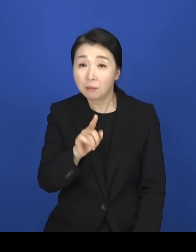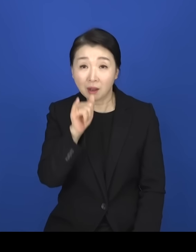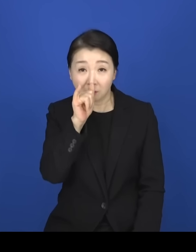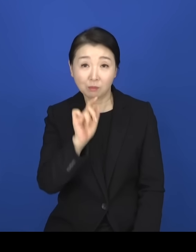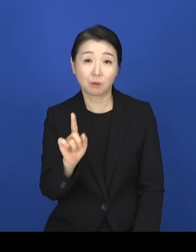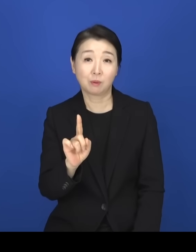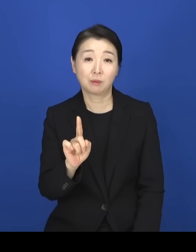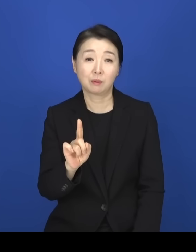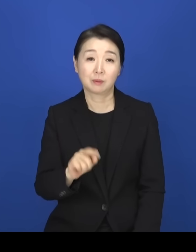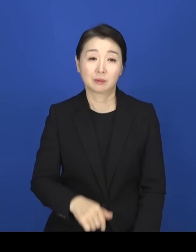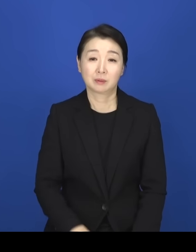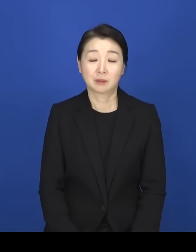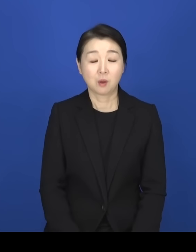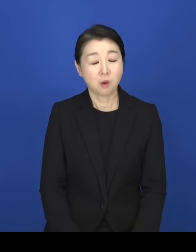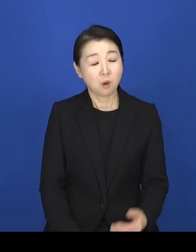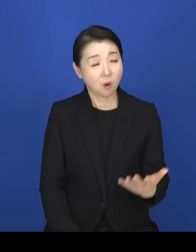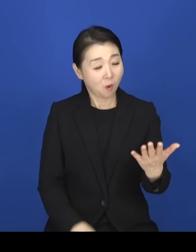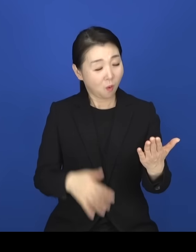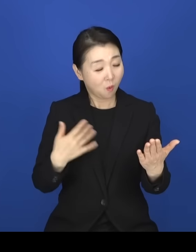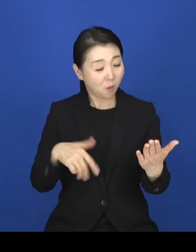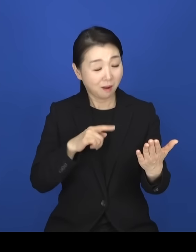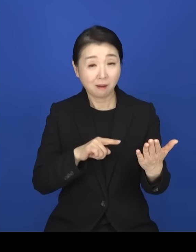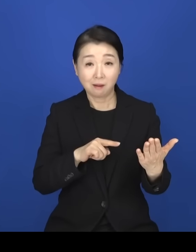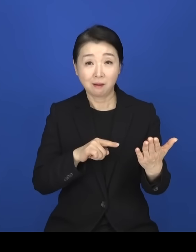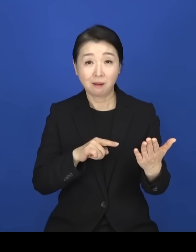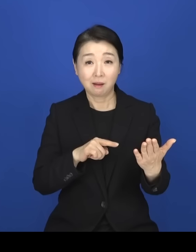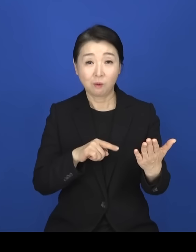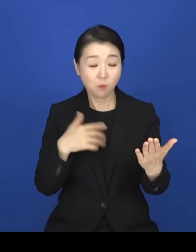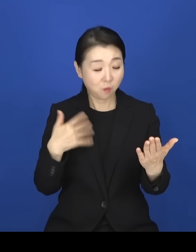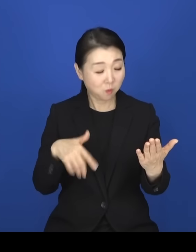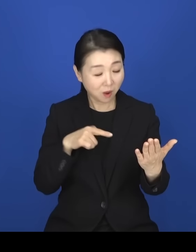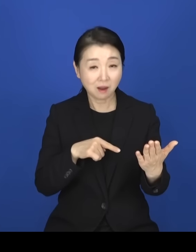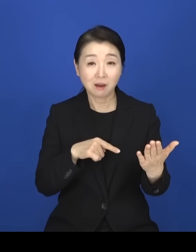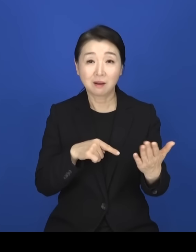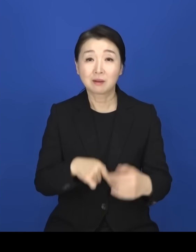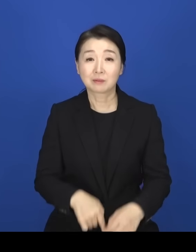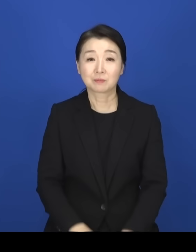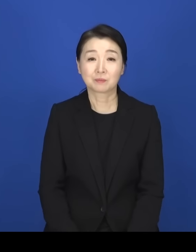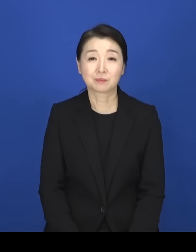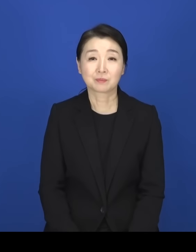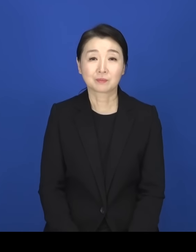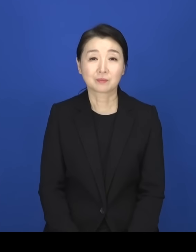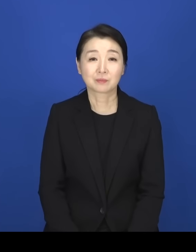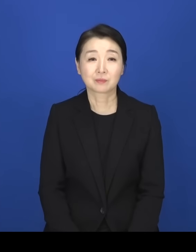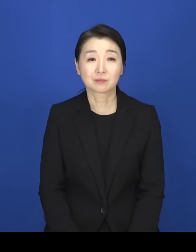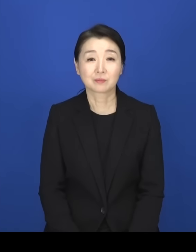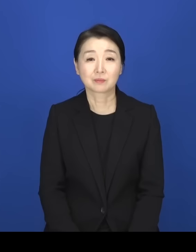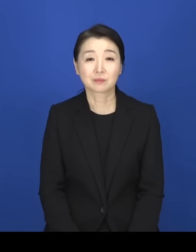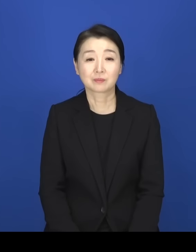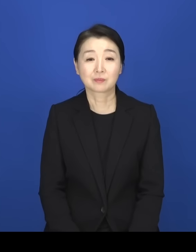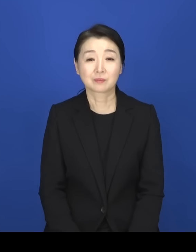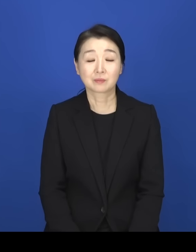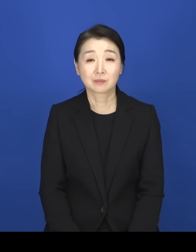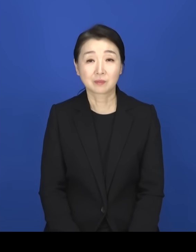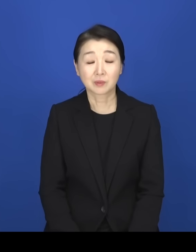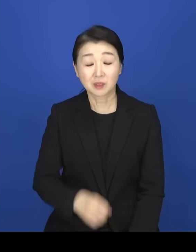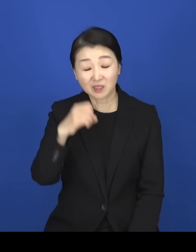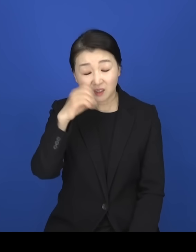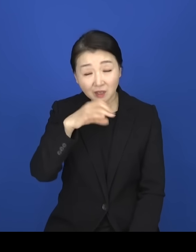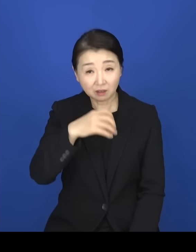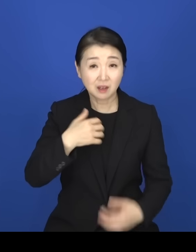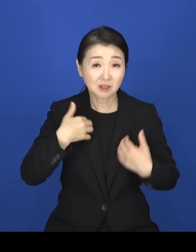어딨어? 예. 와! 우와! 막 이러면서 볼 때가 많은데 네. 근데 마냥